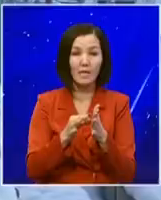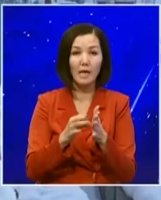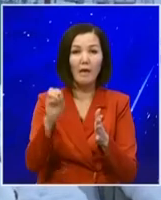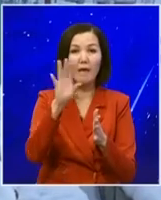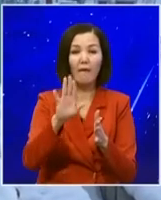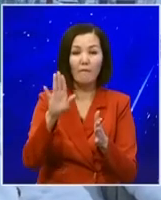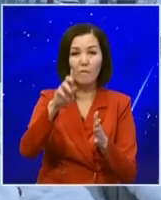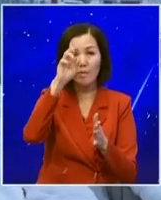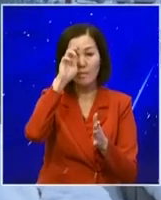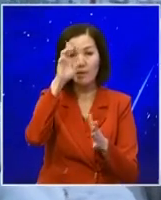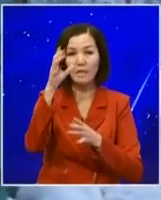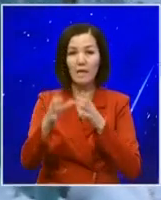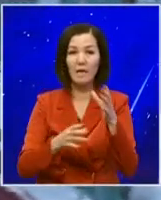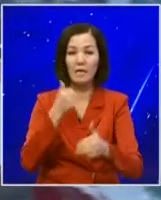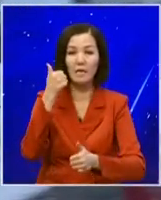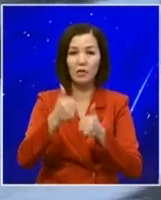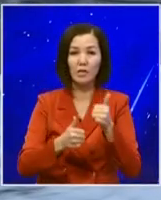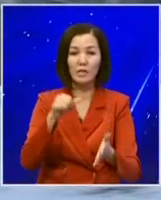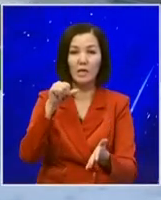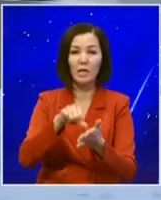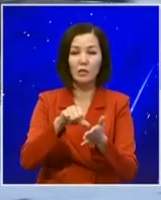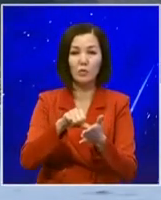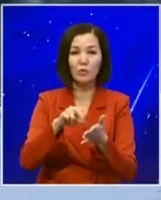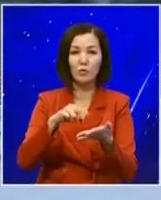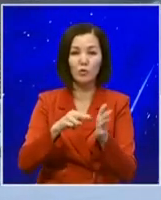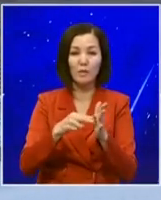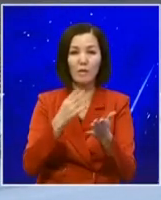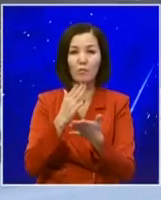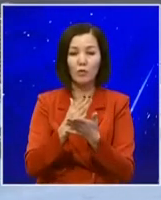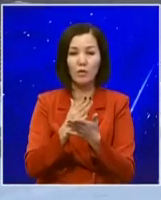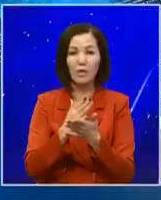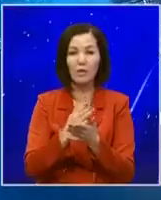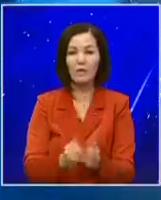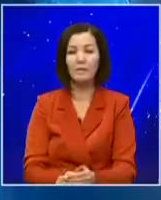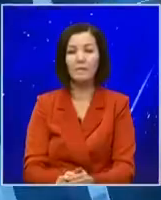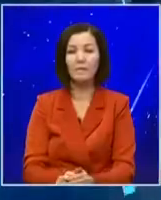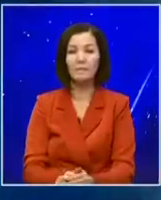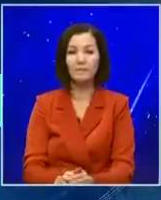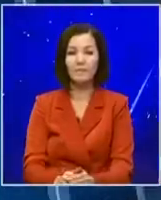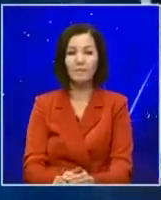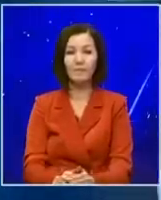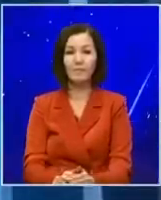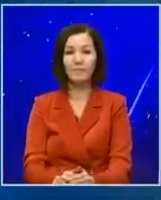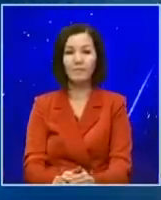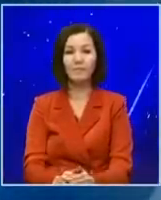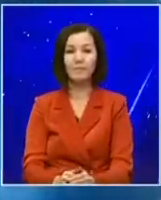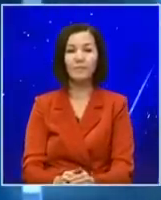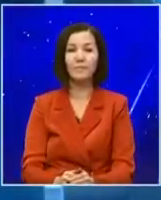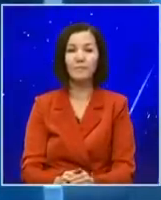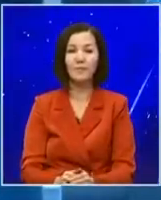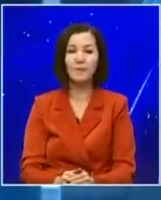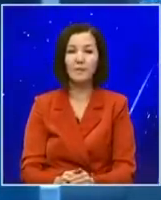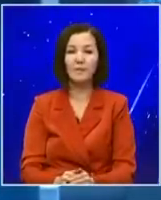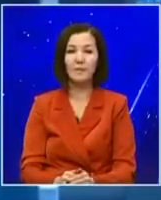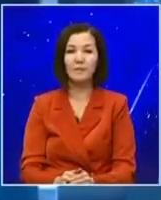елдерінің бірінде жалауы желбірейтін құрлық аралық жарысқа қатысуды жоспарлап отыр. Жарқын Нұрланұлы, Ғабит Қабдырахман, жетісу телеарнасы, Алматы